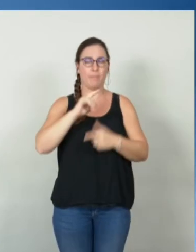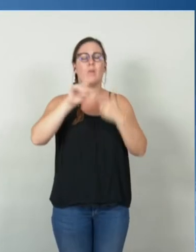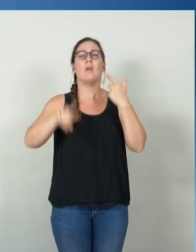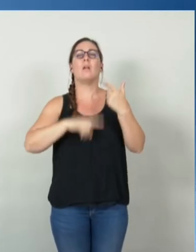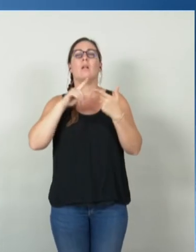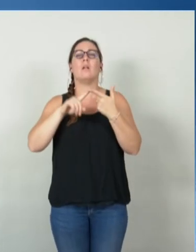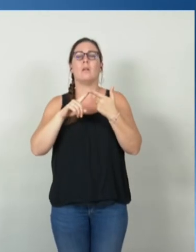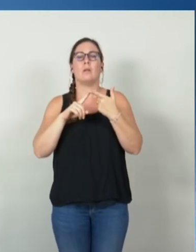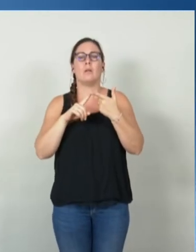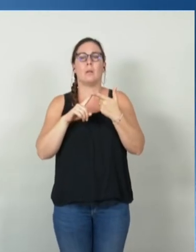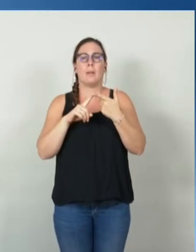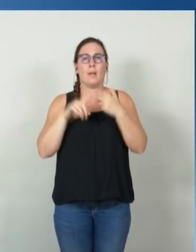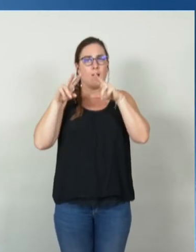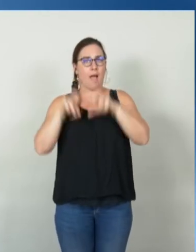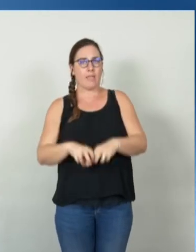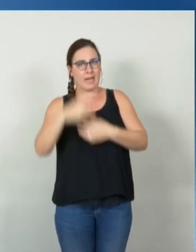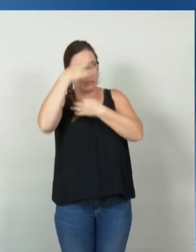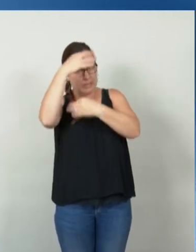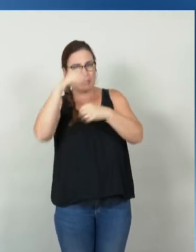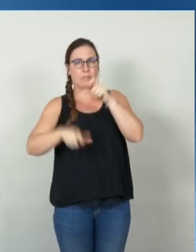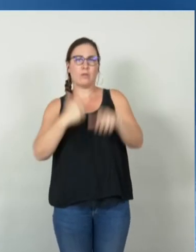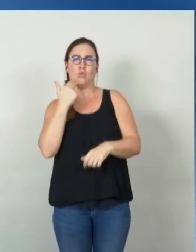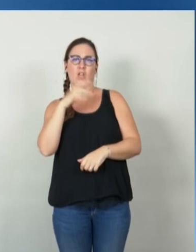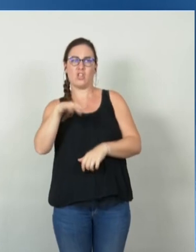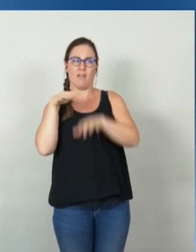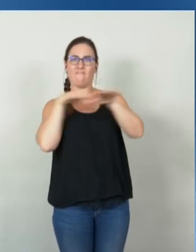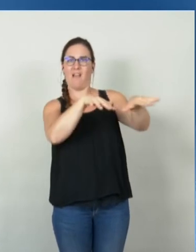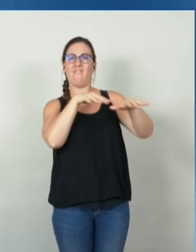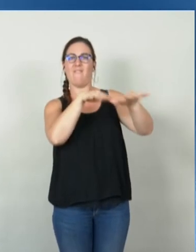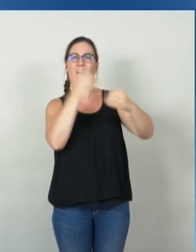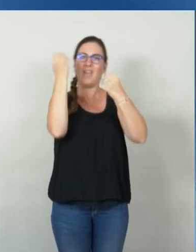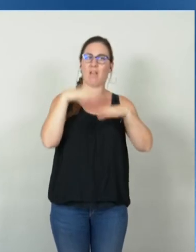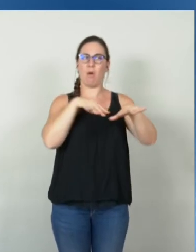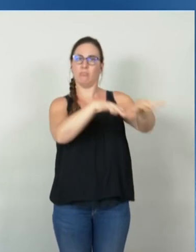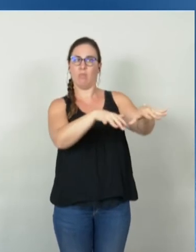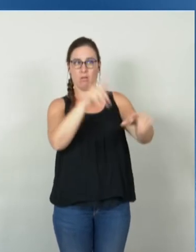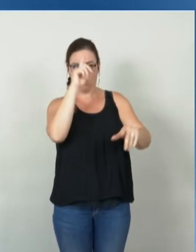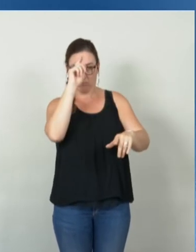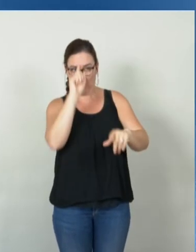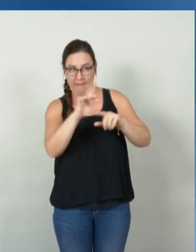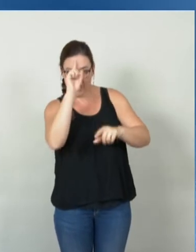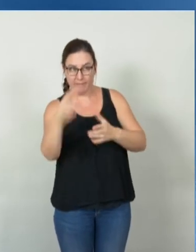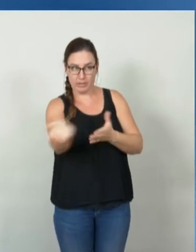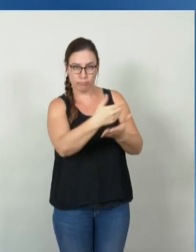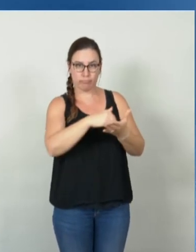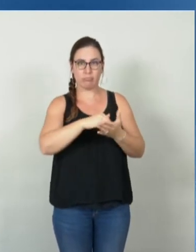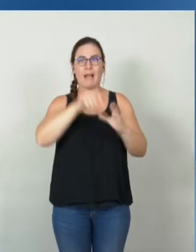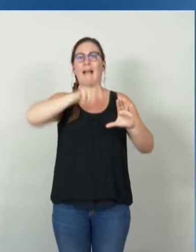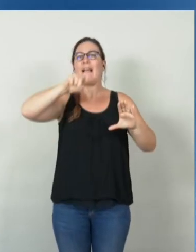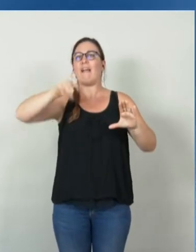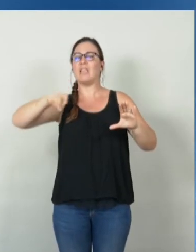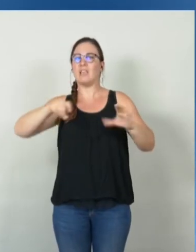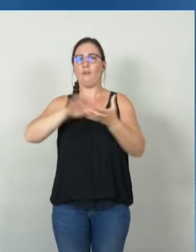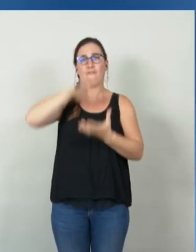rapport à cela une analyse précise des usagers qui fréquentent le lieu ces événements semblent indispensables on a un graphique qui nous parle des